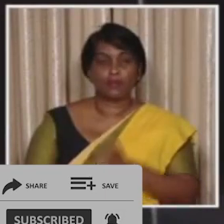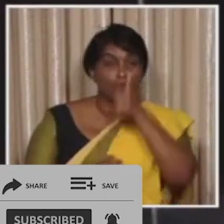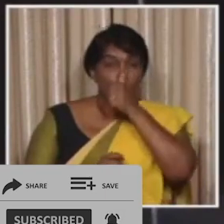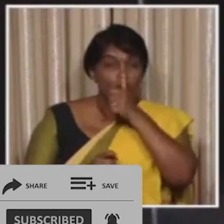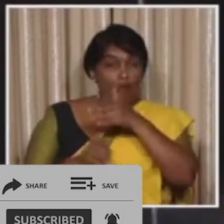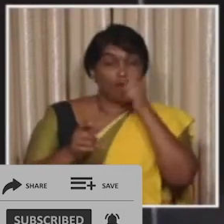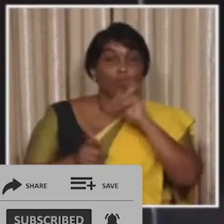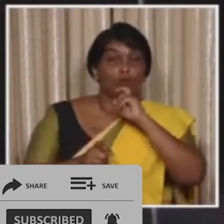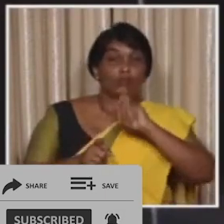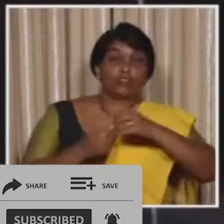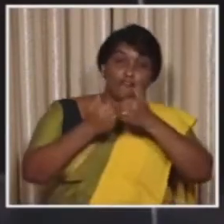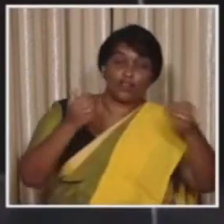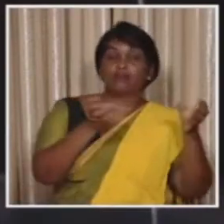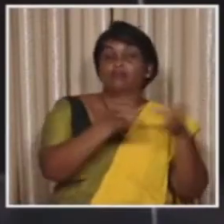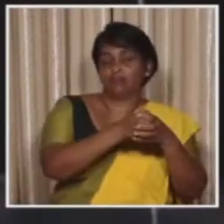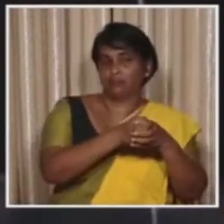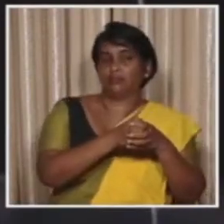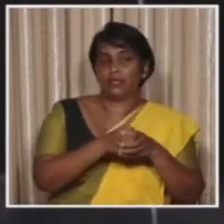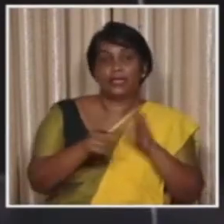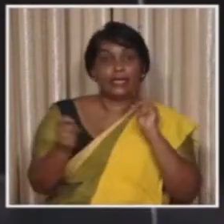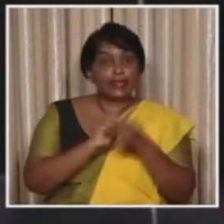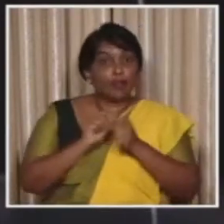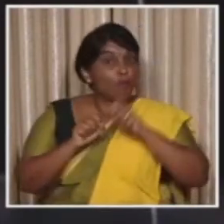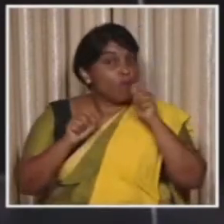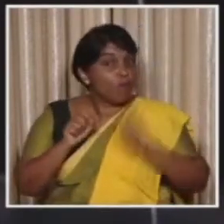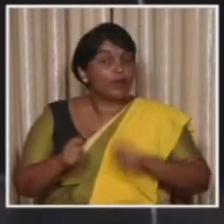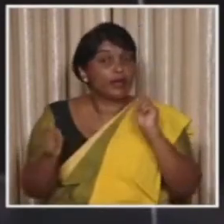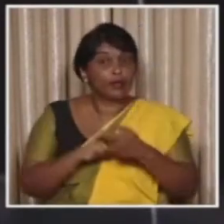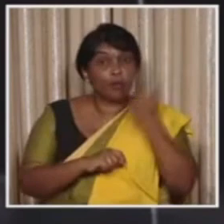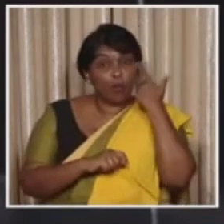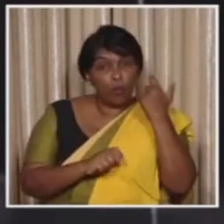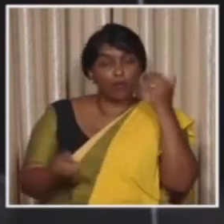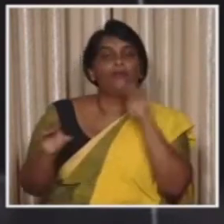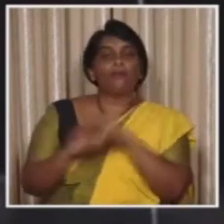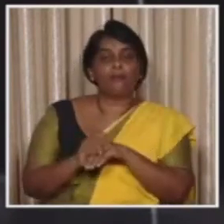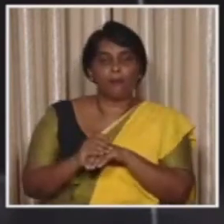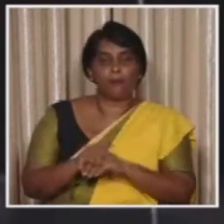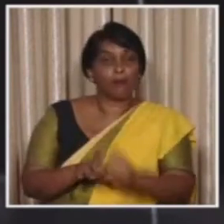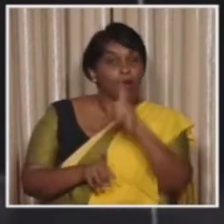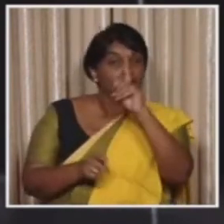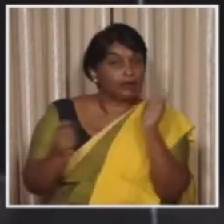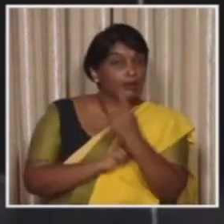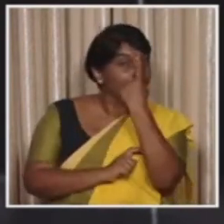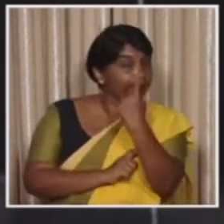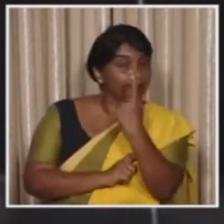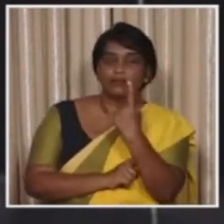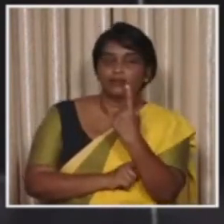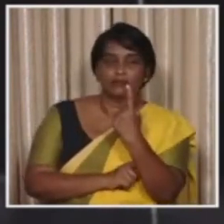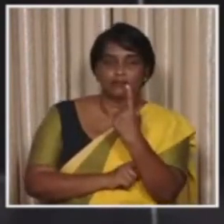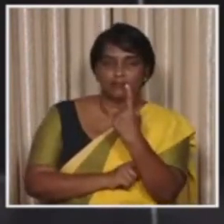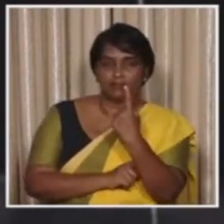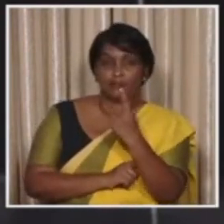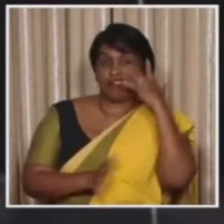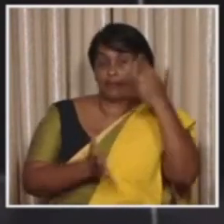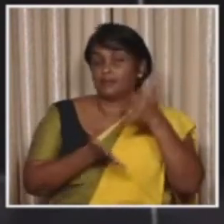වෙනම විනිශ්චකාරවරුන්ගේ කමිටුවක් දාන්න. ක්‍රිකට් බෝඩ් එක ක්‍රිකට් පිළිබඳ දන්නාගෙන් ඇති කරන්නේ එක ක්‍රිකට් ක්‍රීඩකයෙකුට විතරක් හිටපු. ඔහු